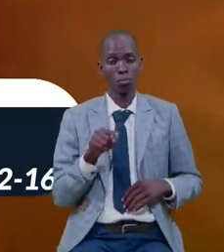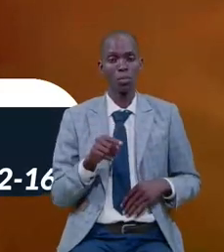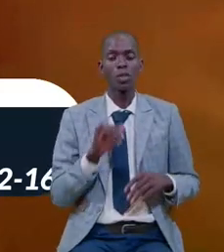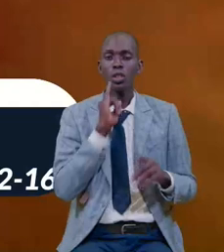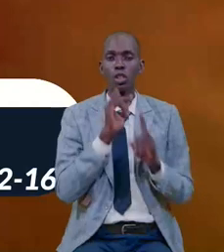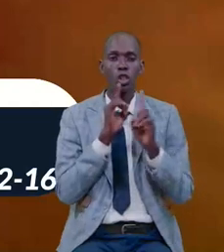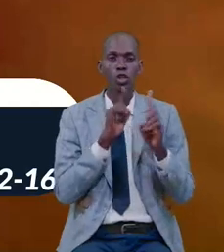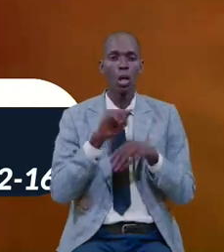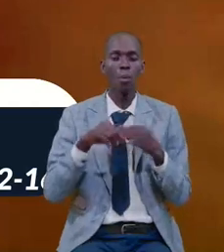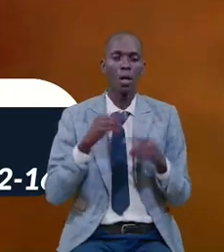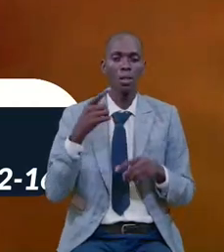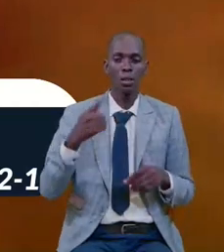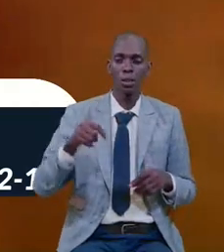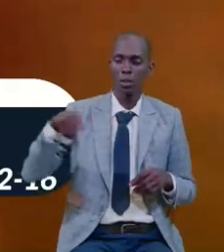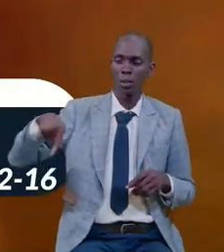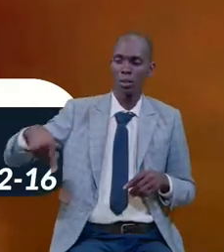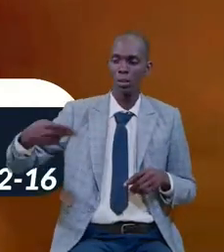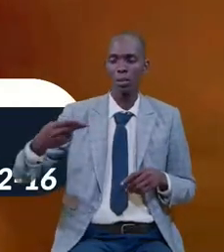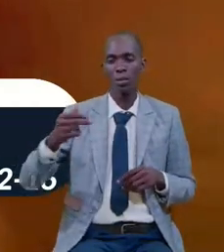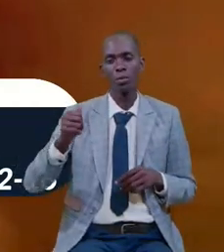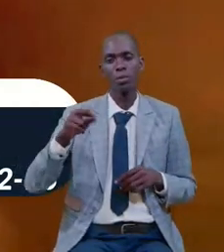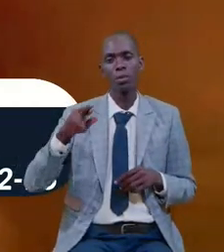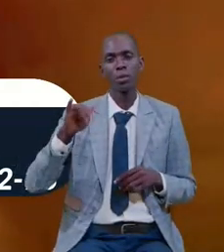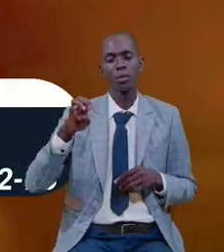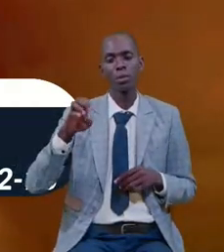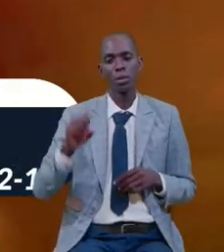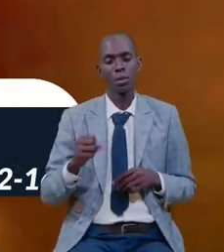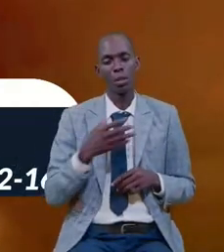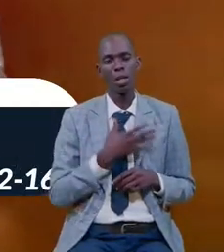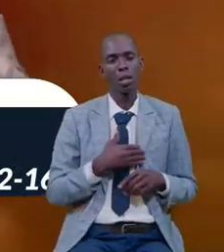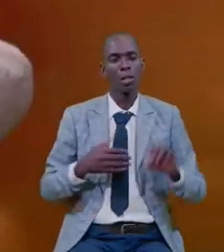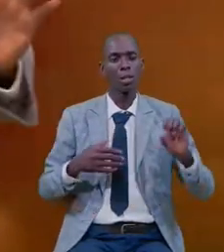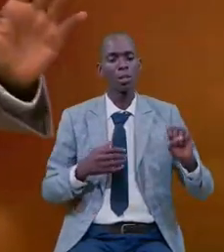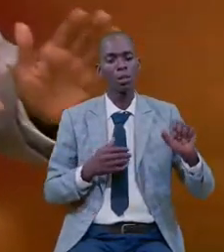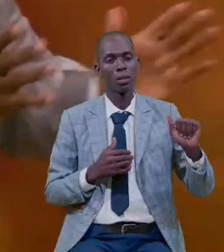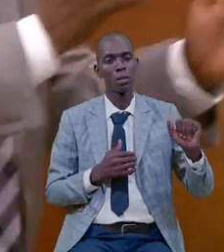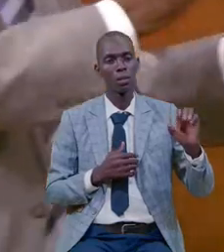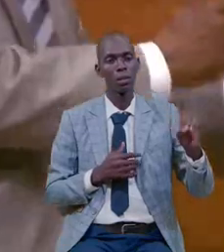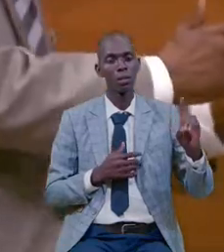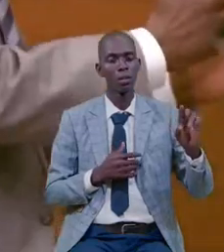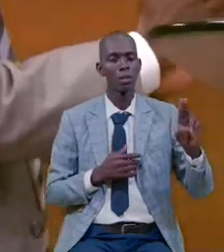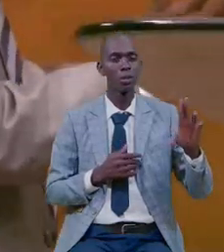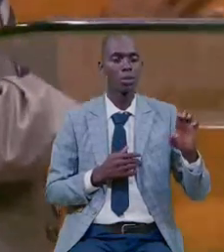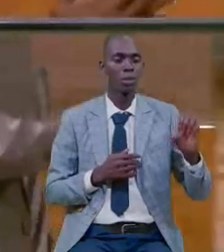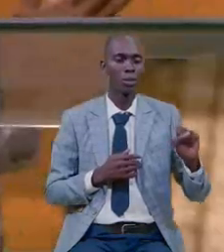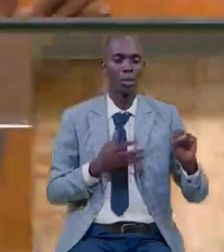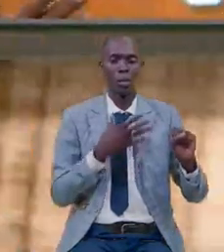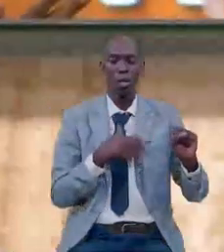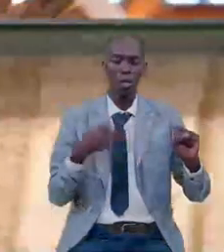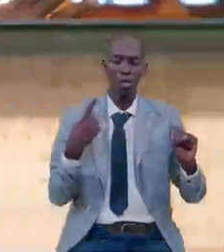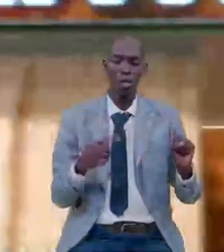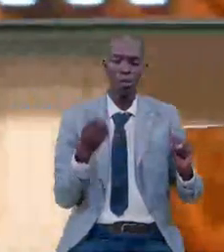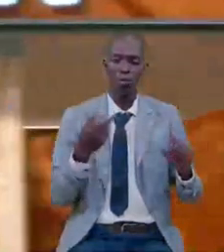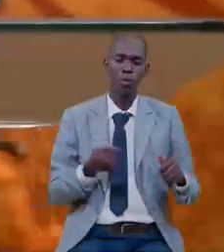Est-ce que vous passez ça aux autres? Cela parle des pharisiens, cela parle des sadducéens, cela parle des disciples avant la